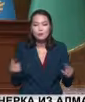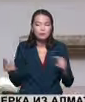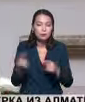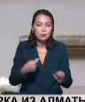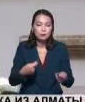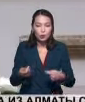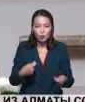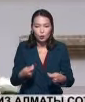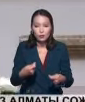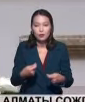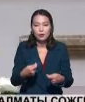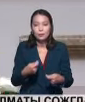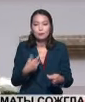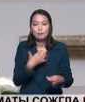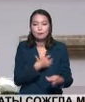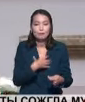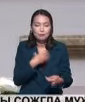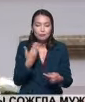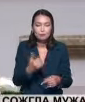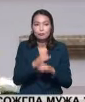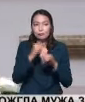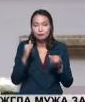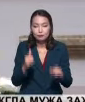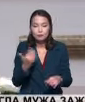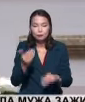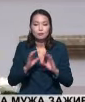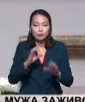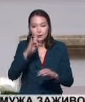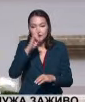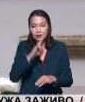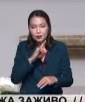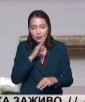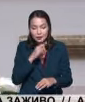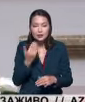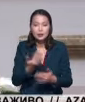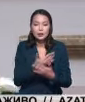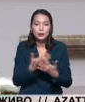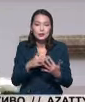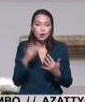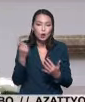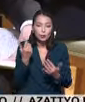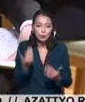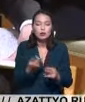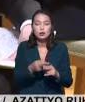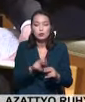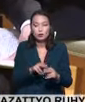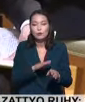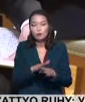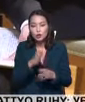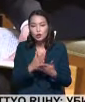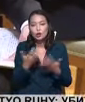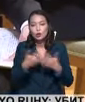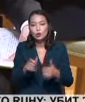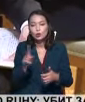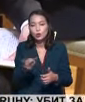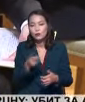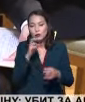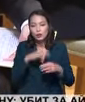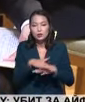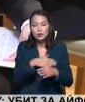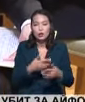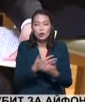торговли. Перспективным видится увеличение поставок казахстанской сельхозпродукции, прежде всего пшеницы. Считаем, что двусторонний